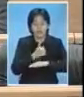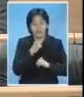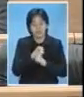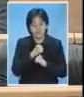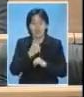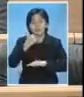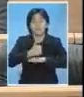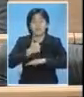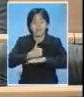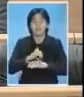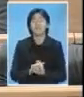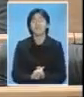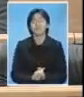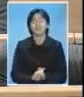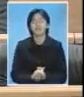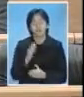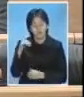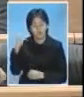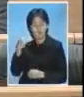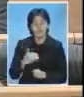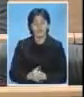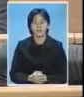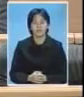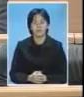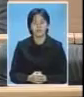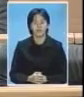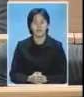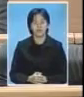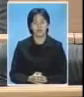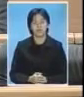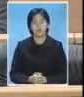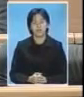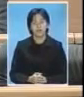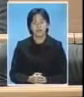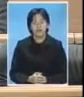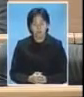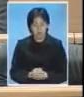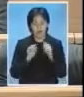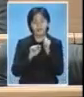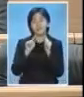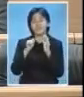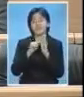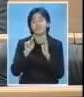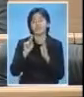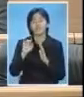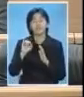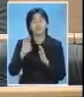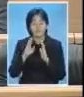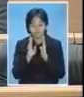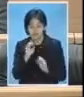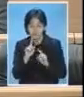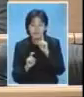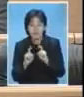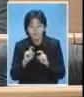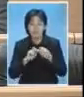นนี่ครับถามว่าในวันหนึ่งก่อนที่ช่วงที่เกิดเหตุการณ์ตากใบคนเหล่